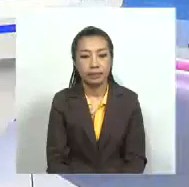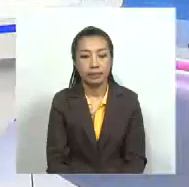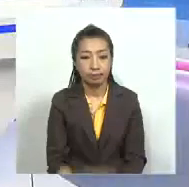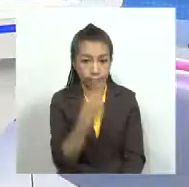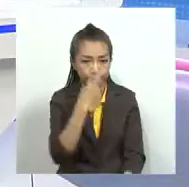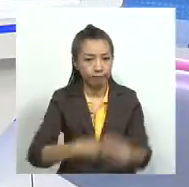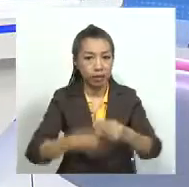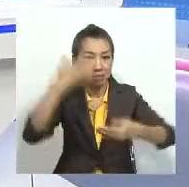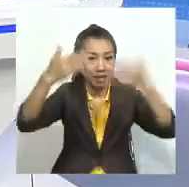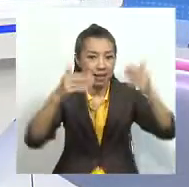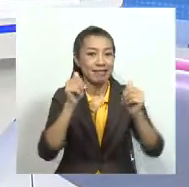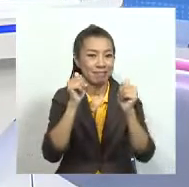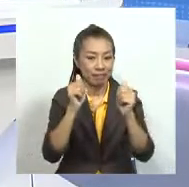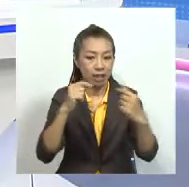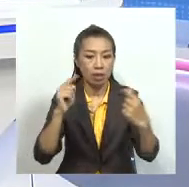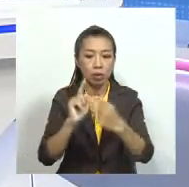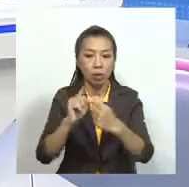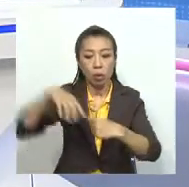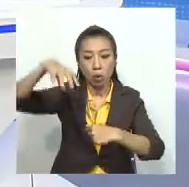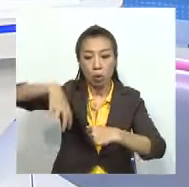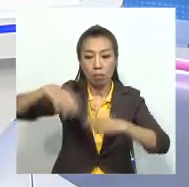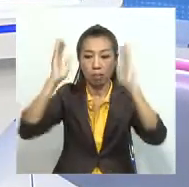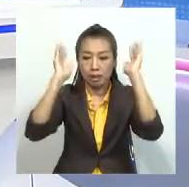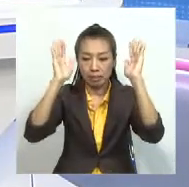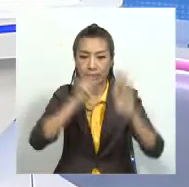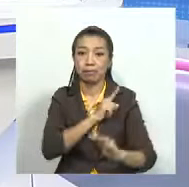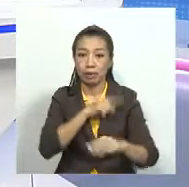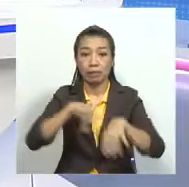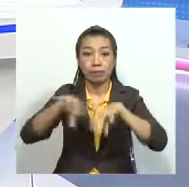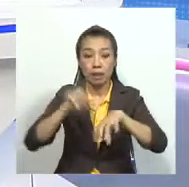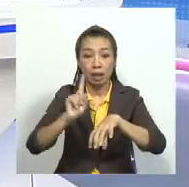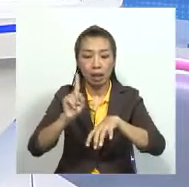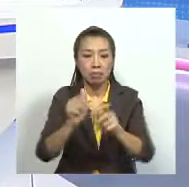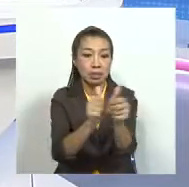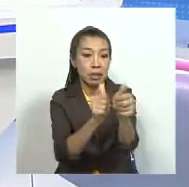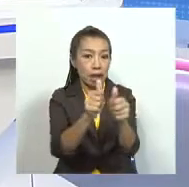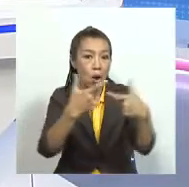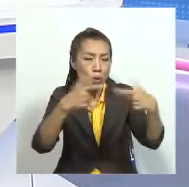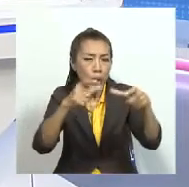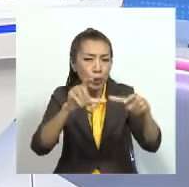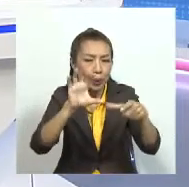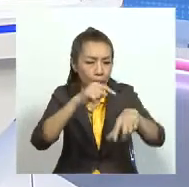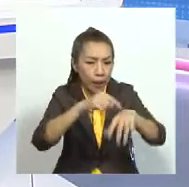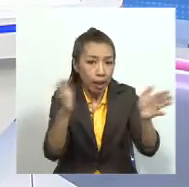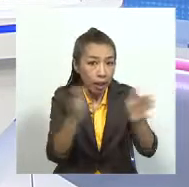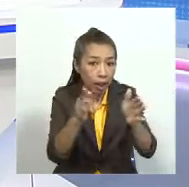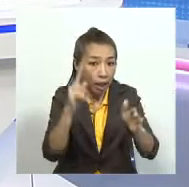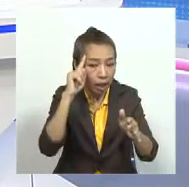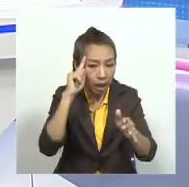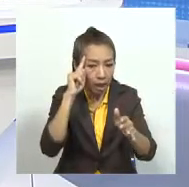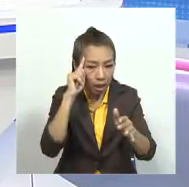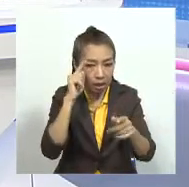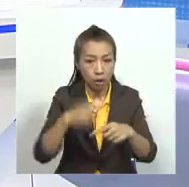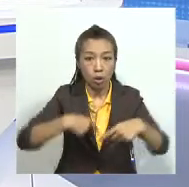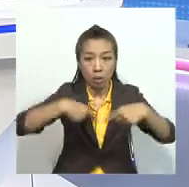มาดูอีกหนึ่งกิจกรรมดีๆนะคะที่ทางกรมประชาสัมพันธ์จัดขึ้นมานั่นก็คือการประกวดคลิปวิดีโอลดรับลด